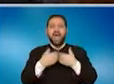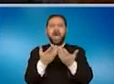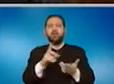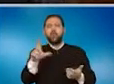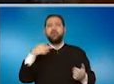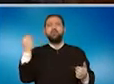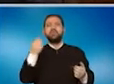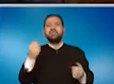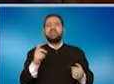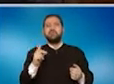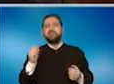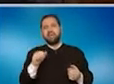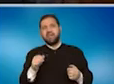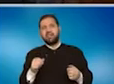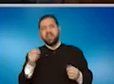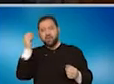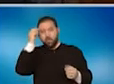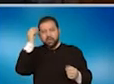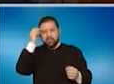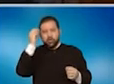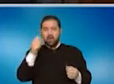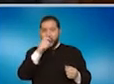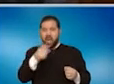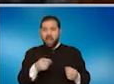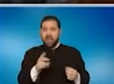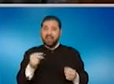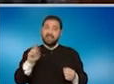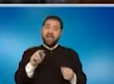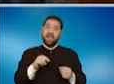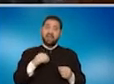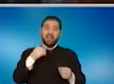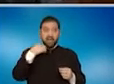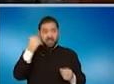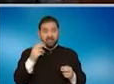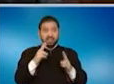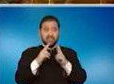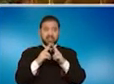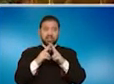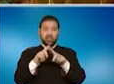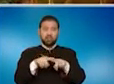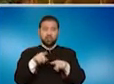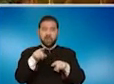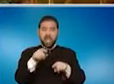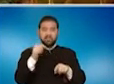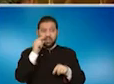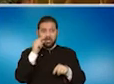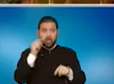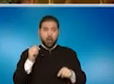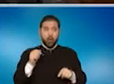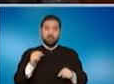au fost pierdute prin apucături rele sau prin obiceiuri rele. Dar când te întâlnești față în față cu un asemenea om,